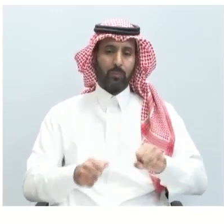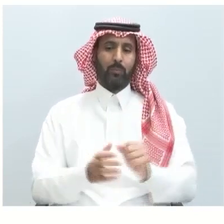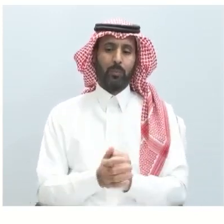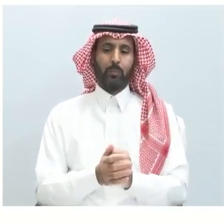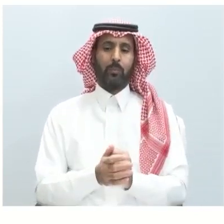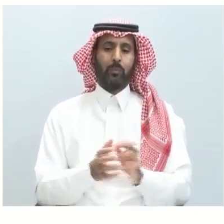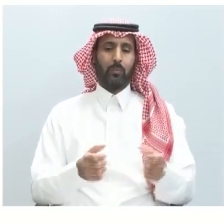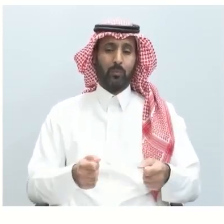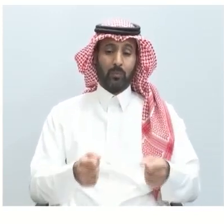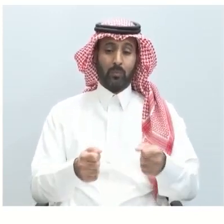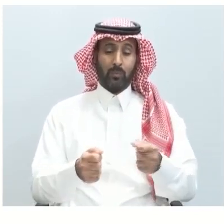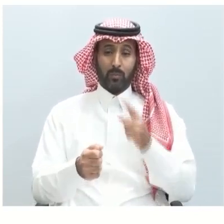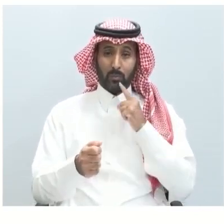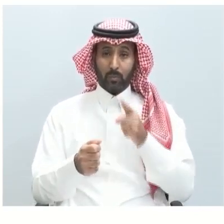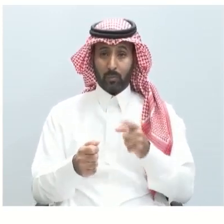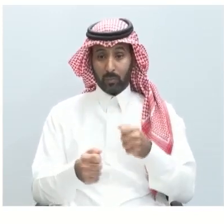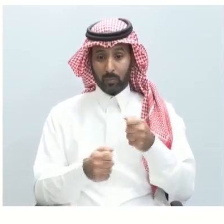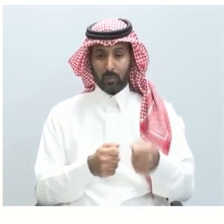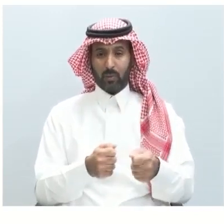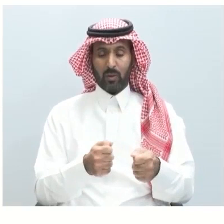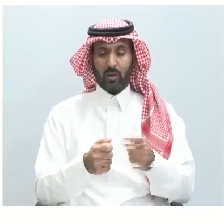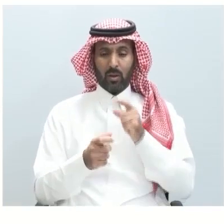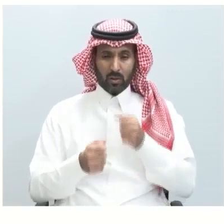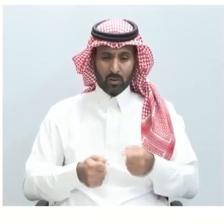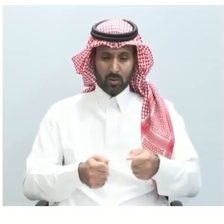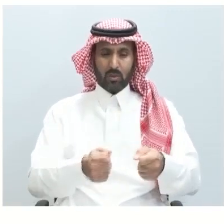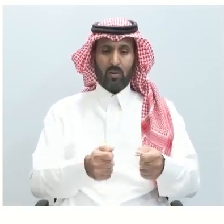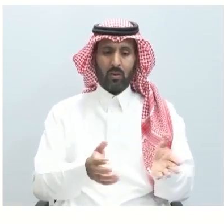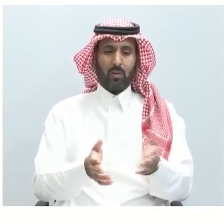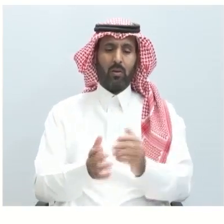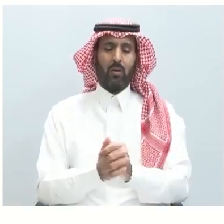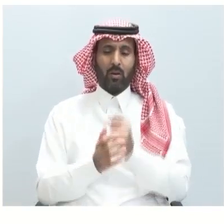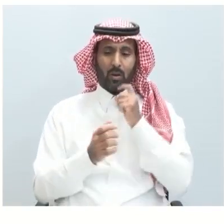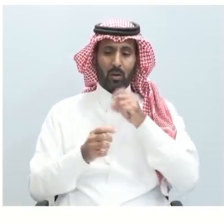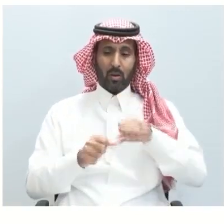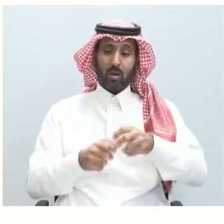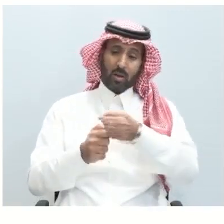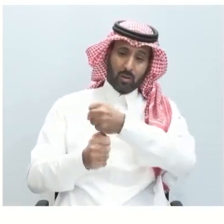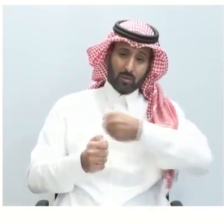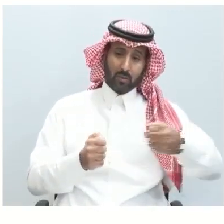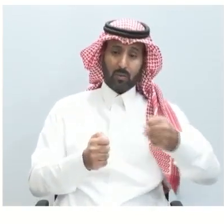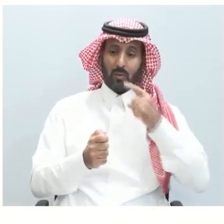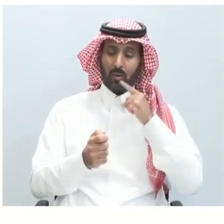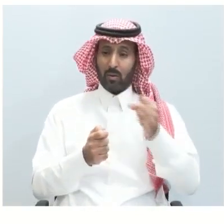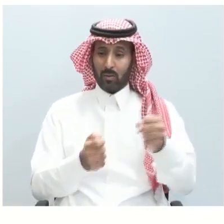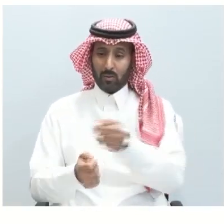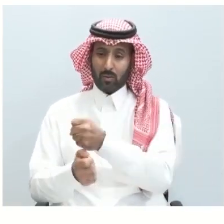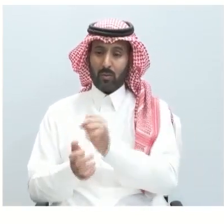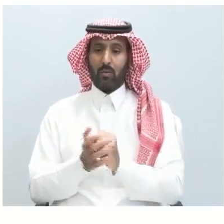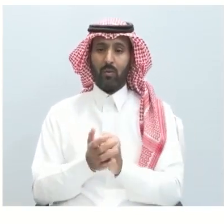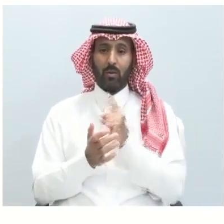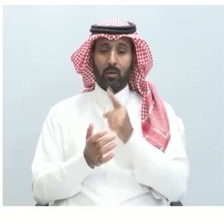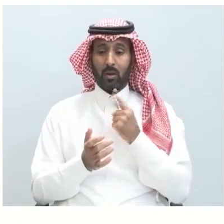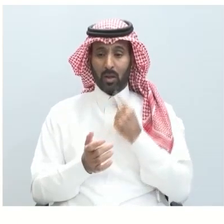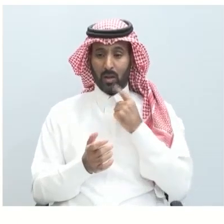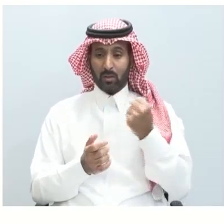قوه فهو يبذل قوه عندما يدفع مثلا الكرسي او مثلا يفتح الباب او يغلق الباب بالتالي